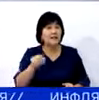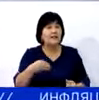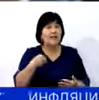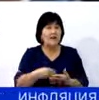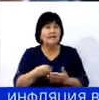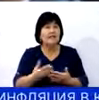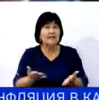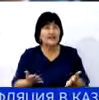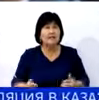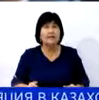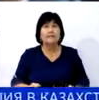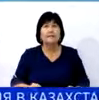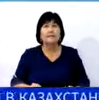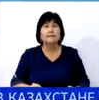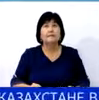инвестиций.